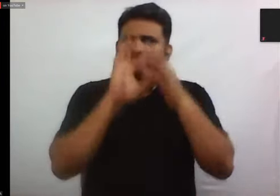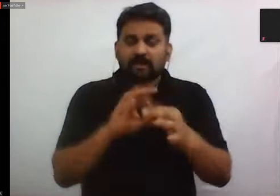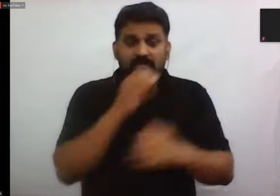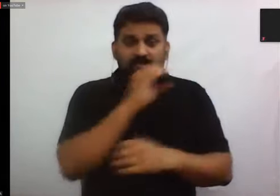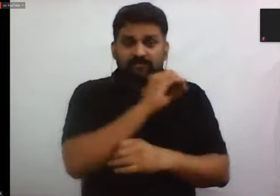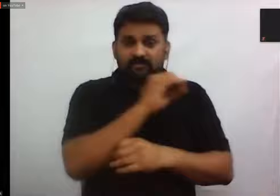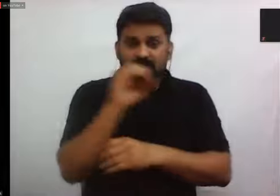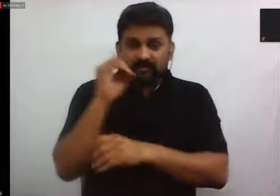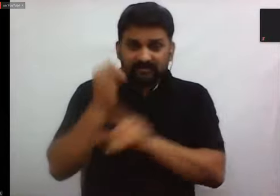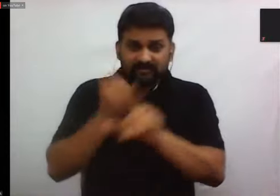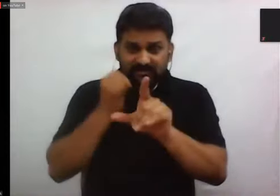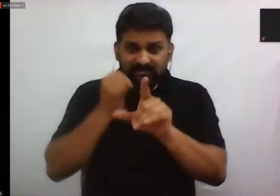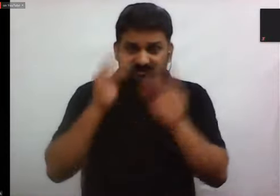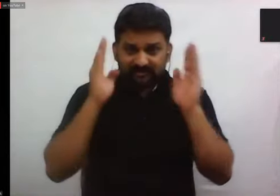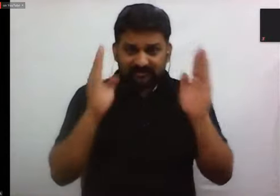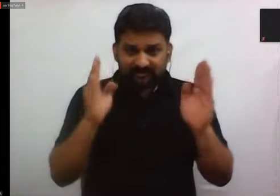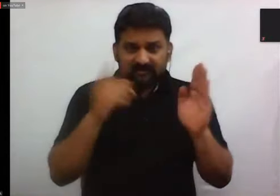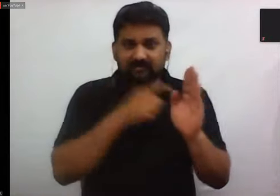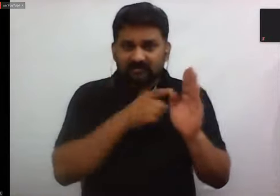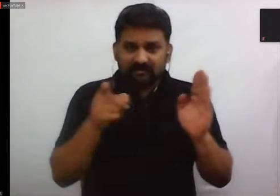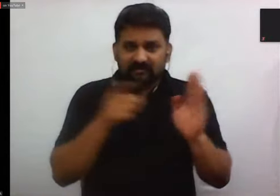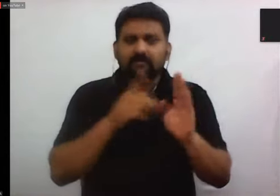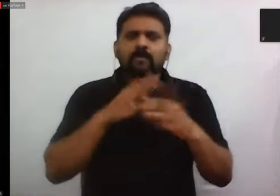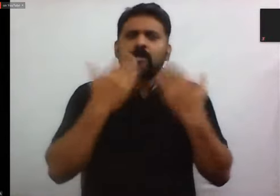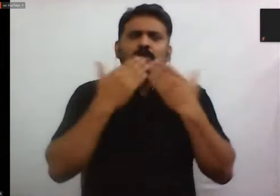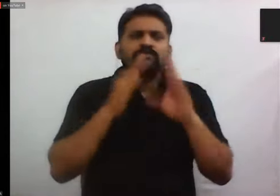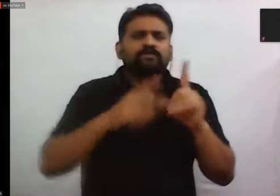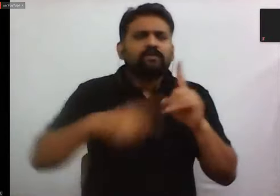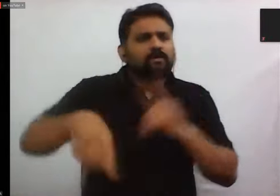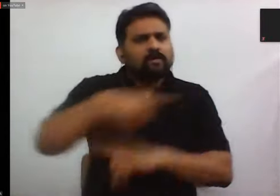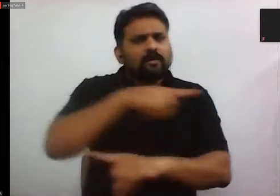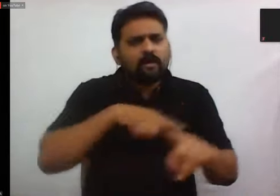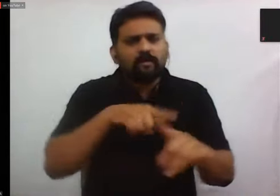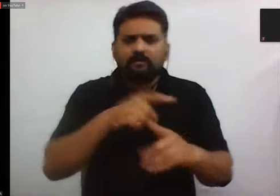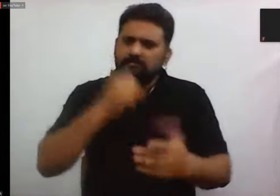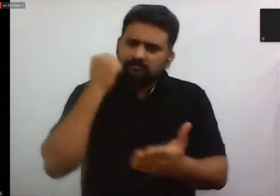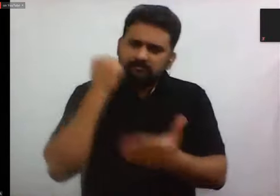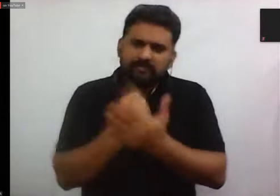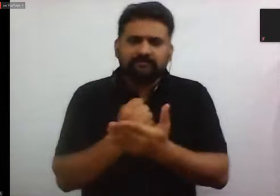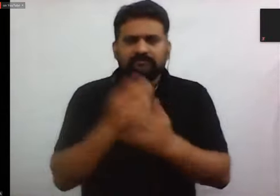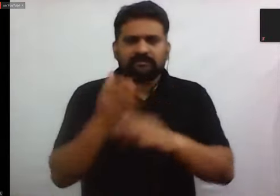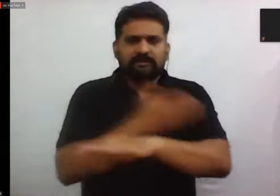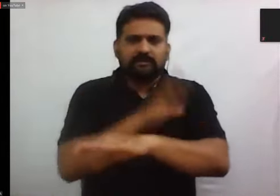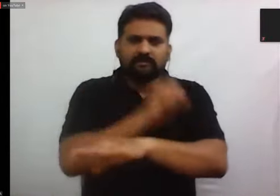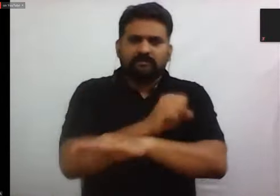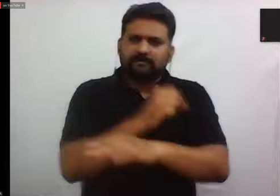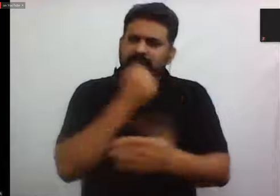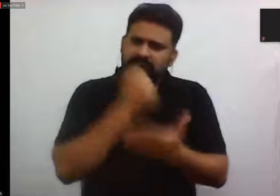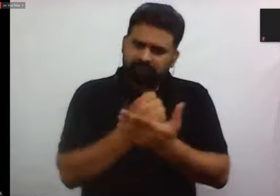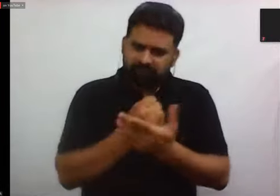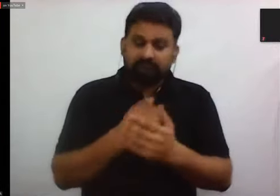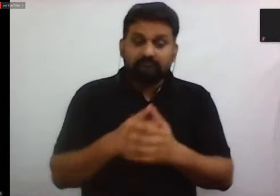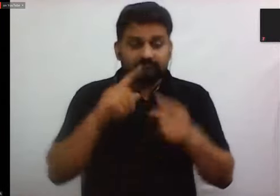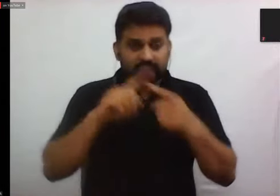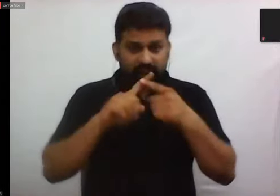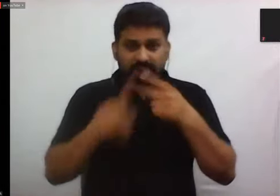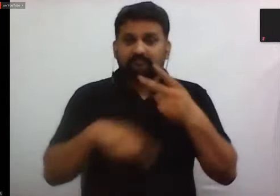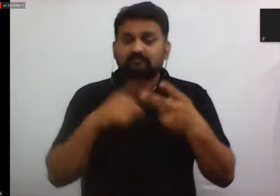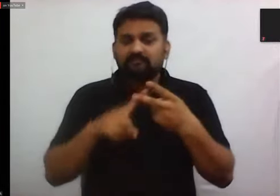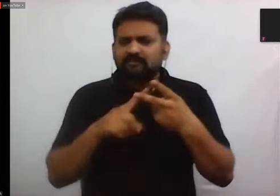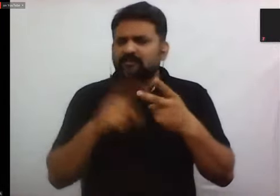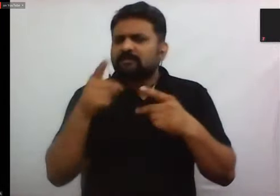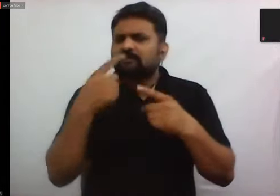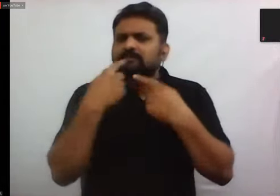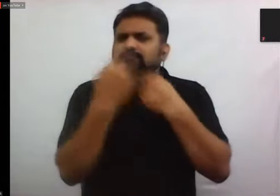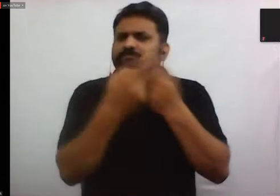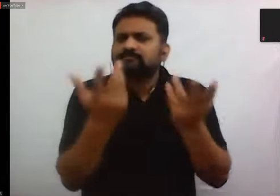0-6 इयर्स सारे स्टूडेंट्स को लागू होते हैं. और दूसरी बात जो आपने कहा कि